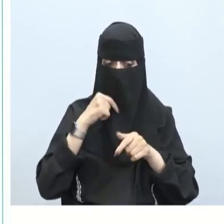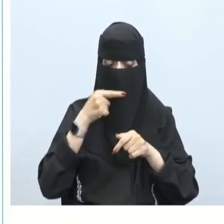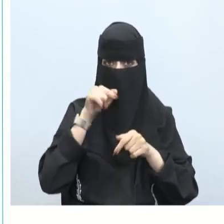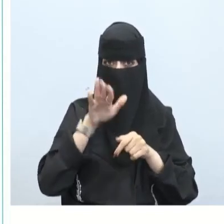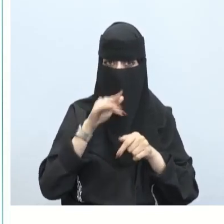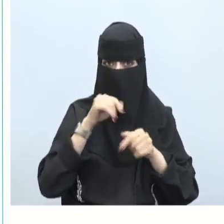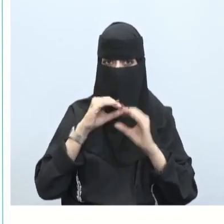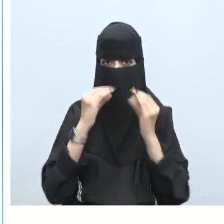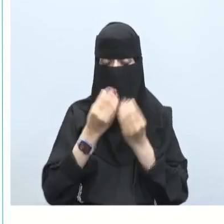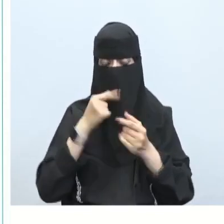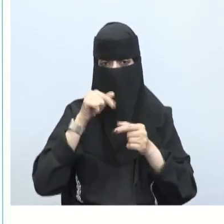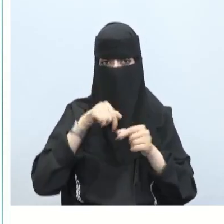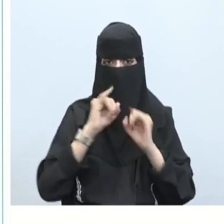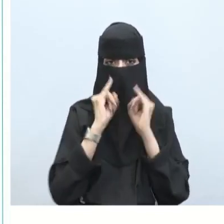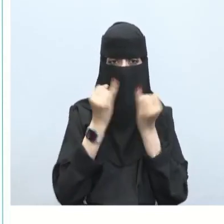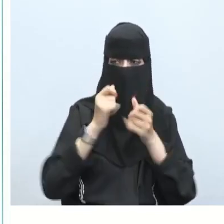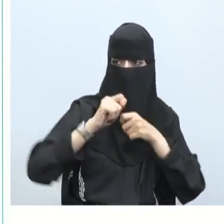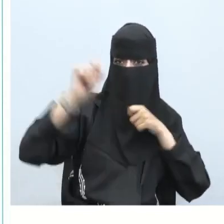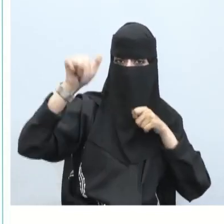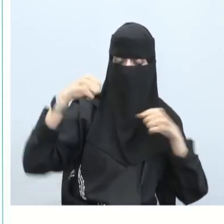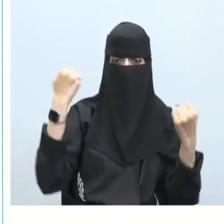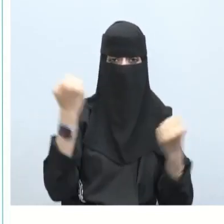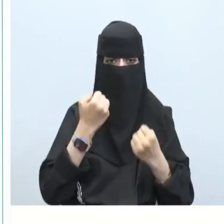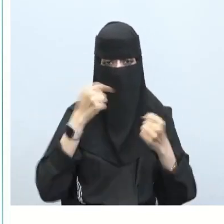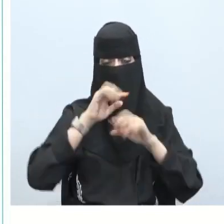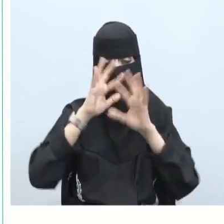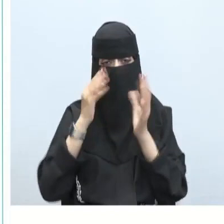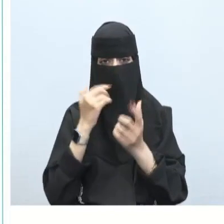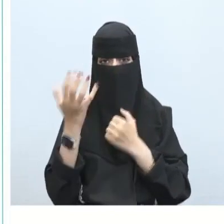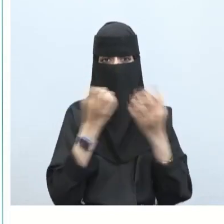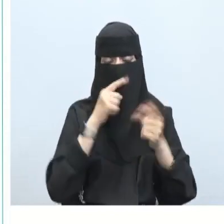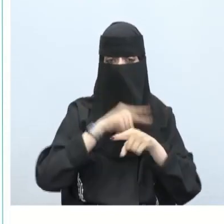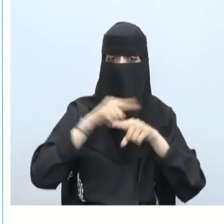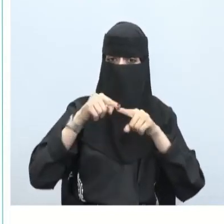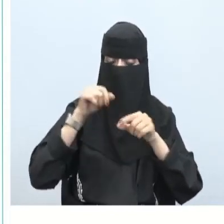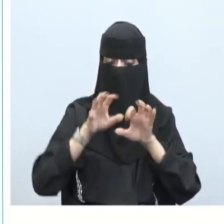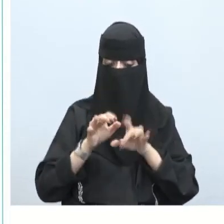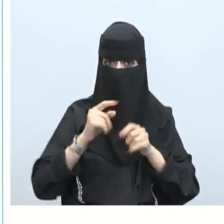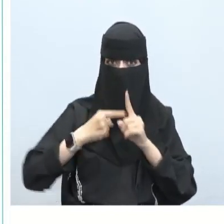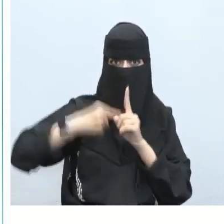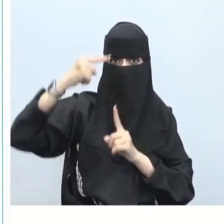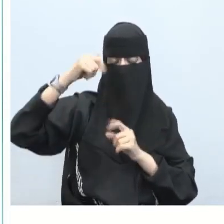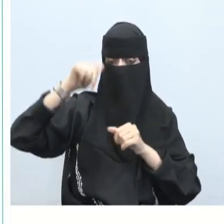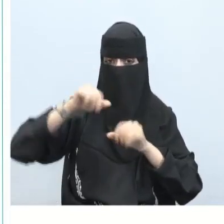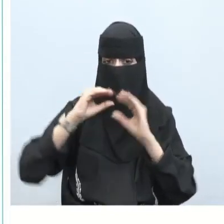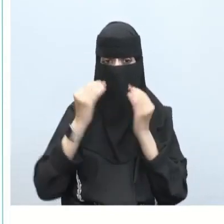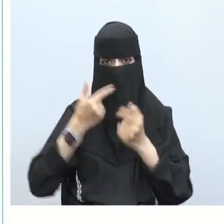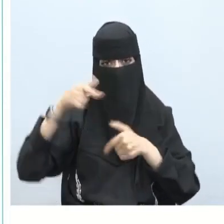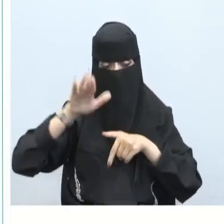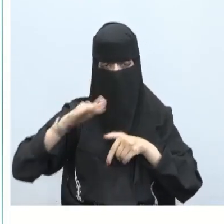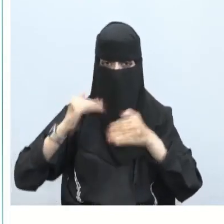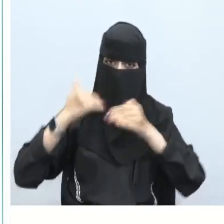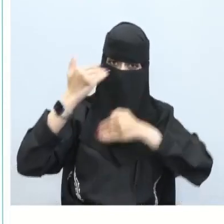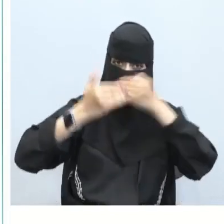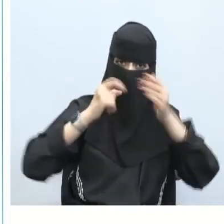نتحدث عن ادوات المؤتمرات عن بعد وايضا نشاطات كل ذلك يحتاج الى تقنيه عاليه واداره صحيحه وبالتالي